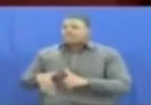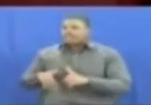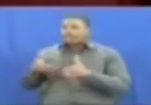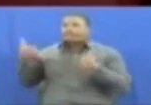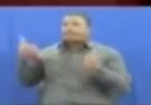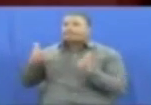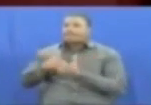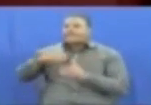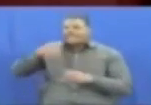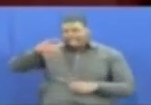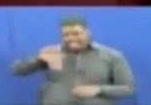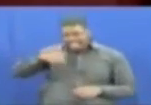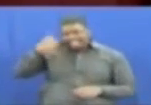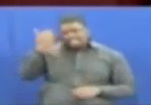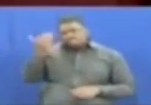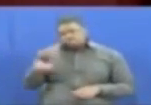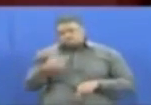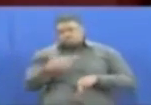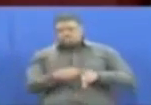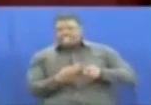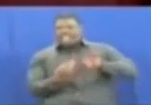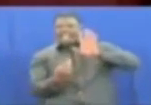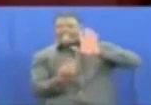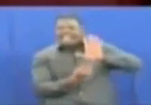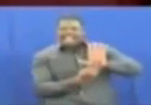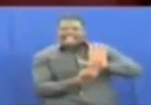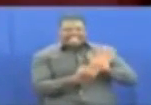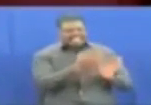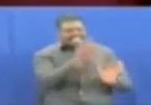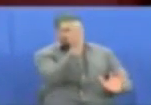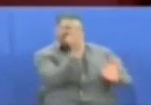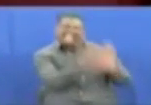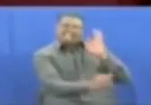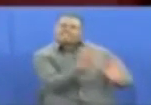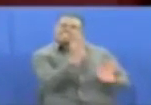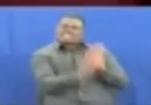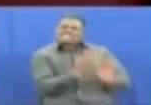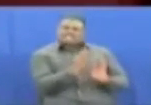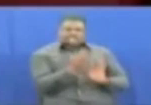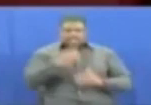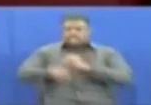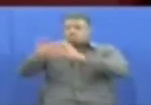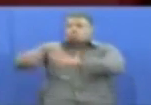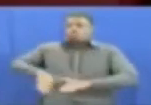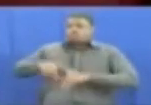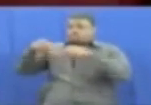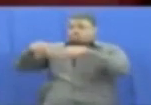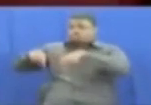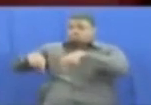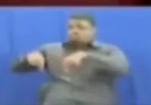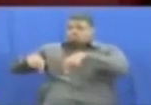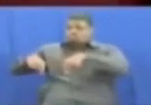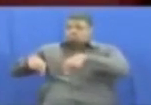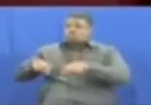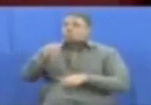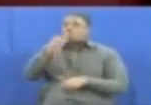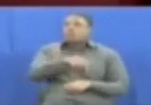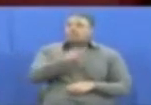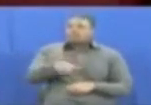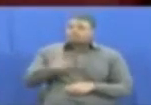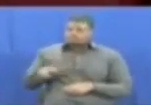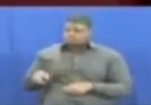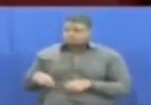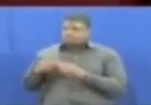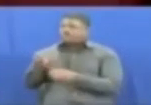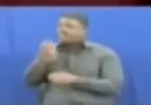hadi kesho saa 8 kamili juu ya alama katika ukumbi huu, kwa wale ambao watakuwa